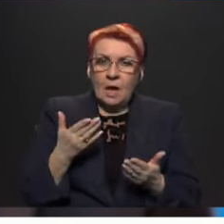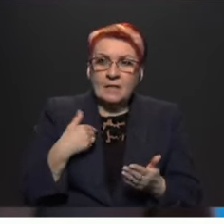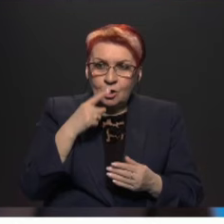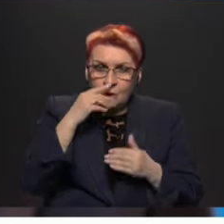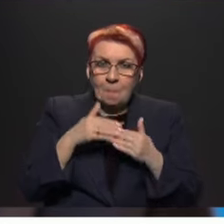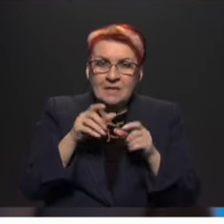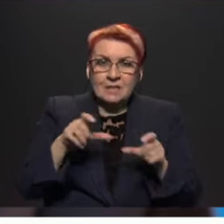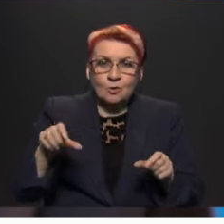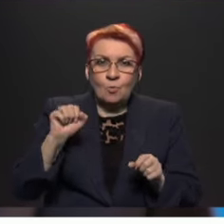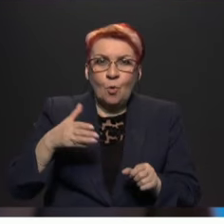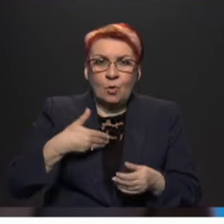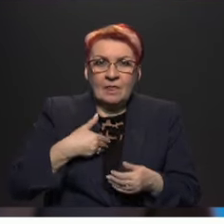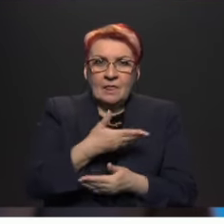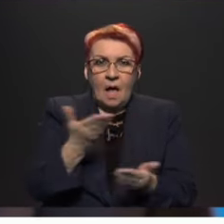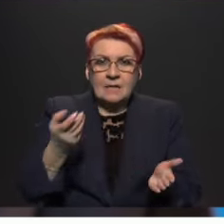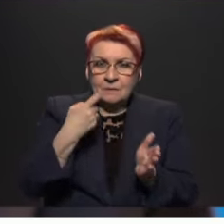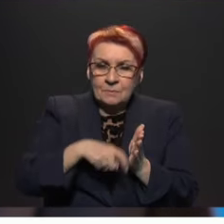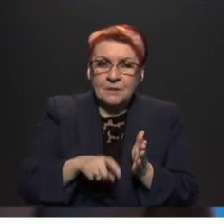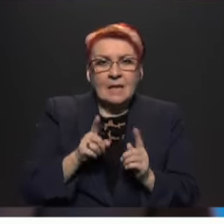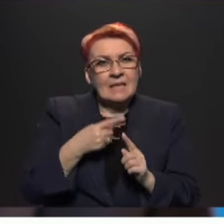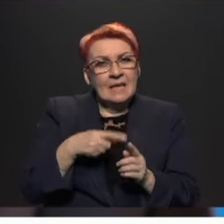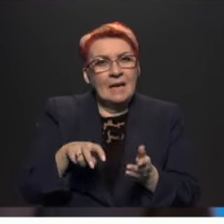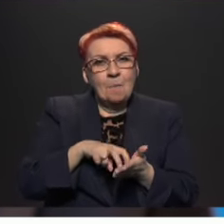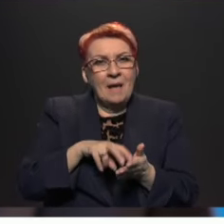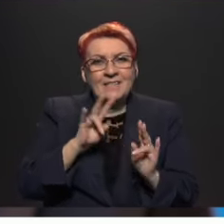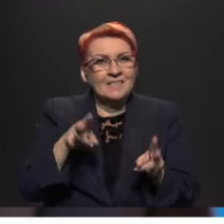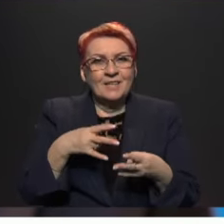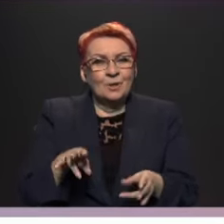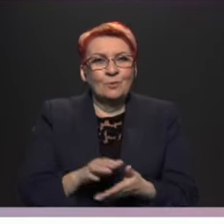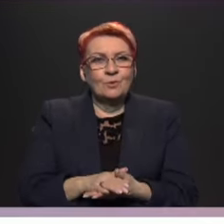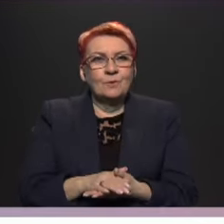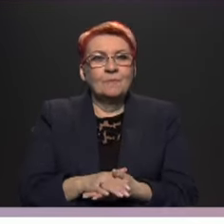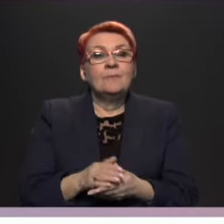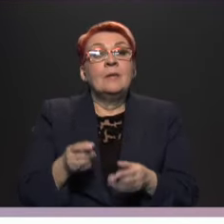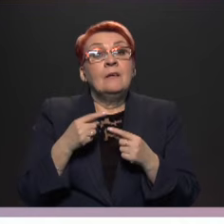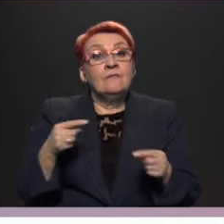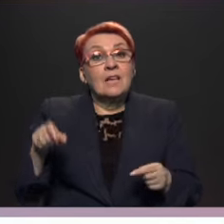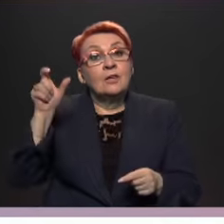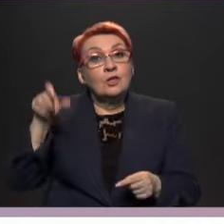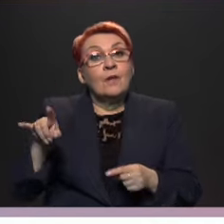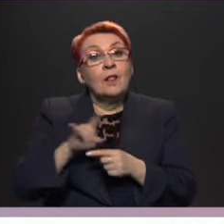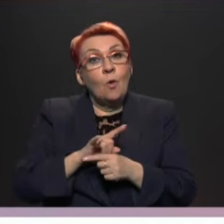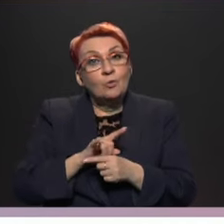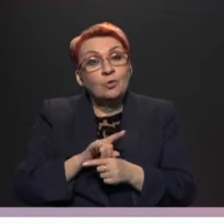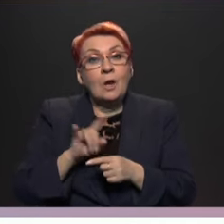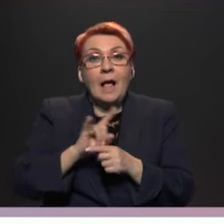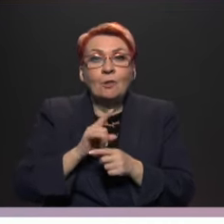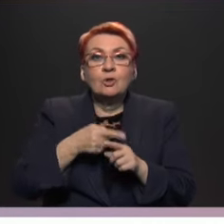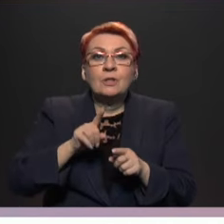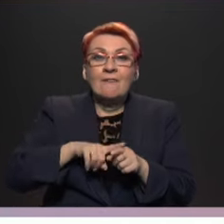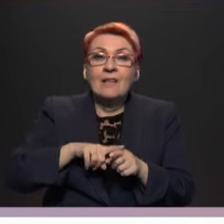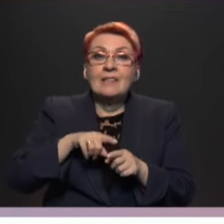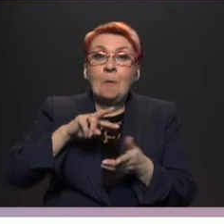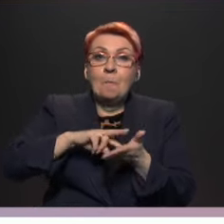близкие люди могут нас предать? Или бояться тут точно не стоит? Всяк человек ложь, как говорится. Ложь в этом плане, что